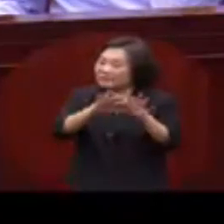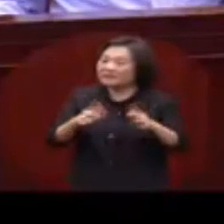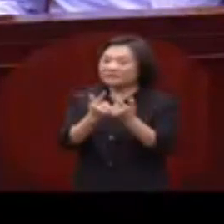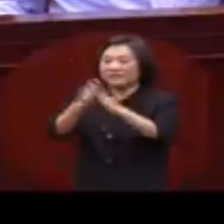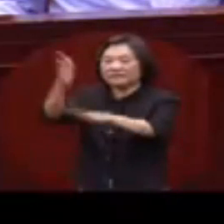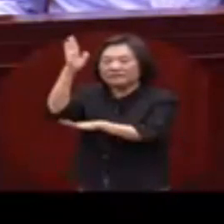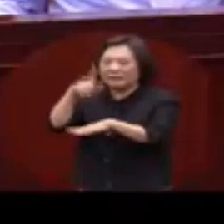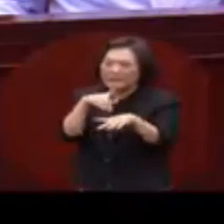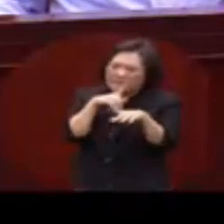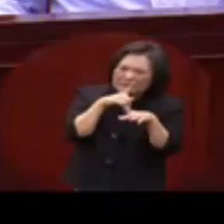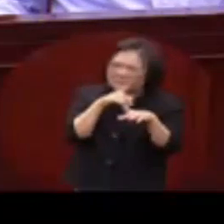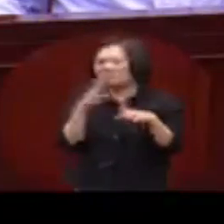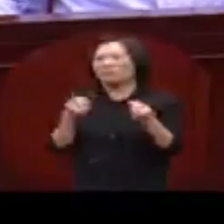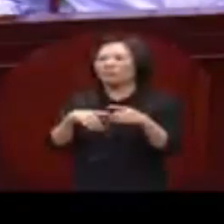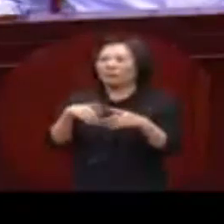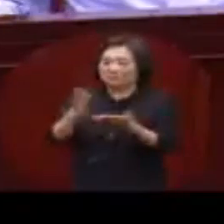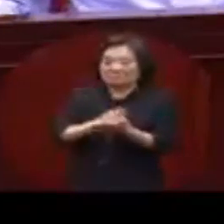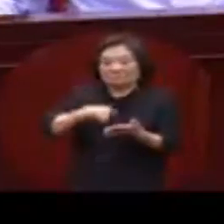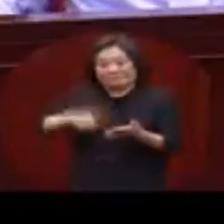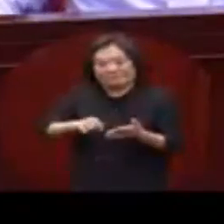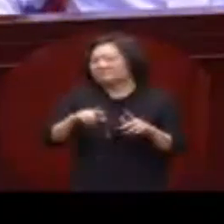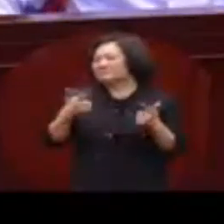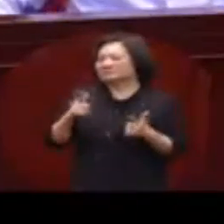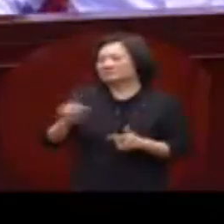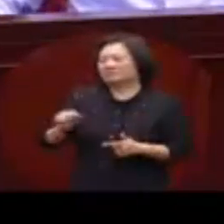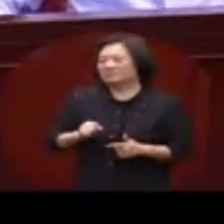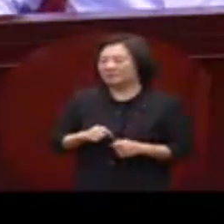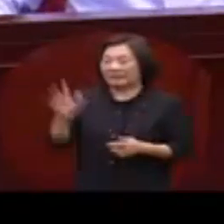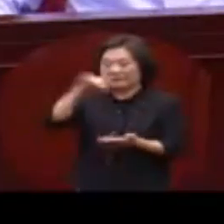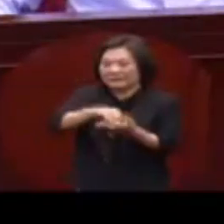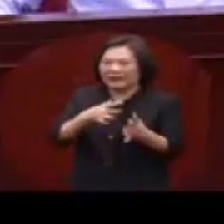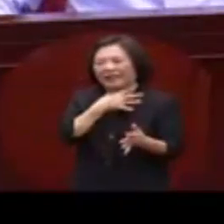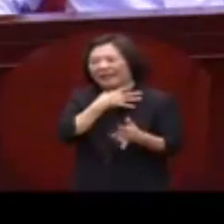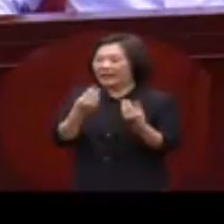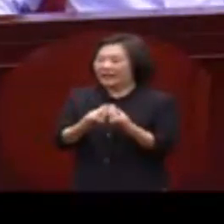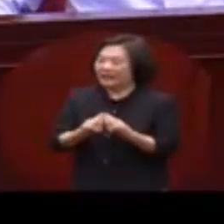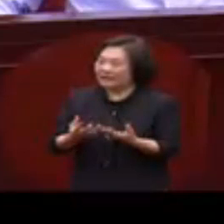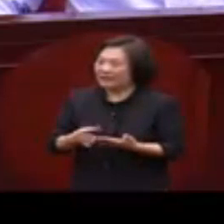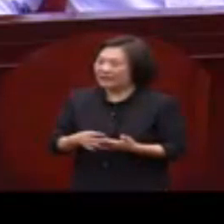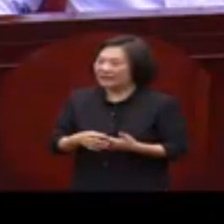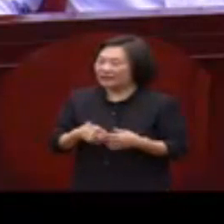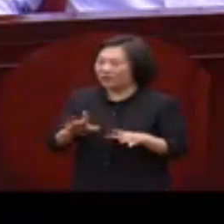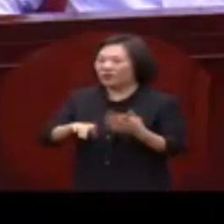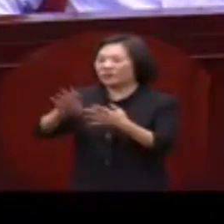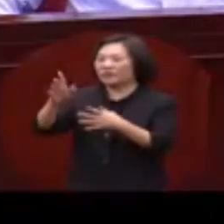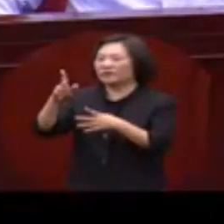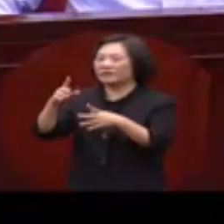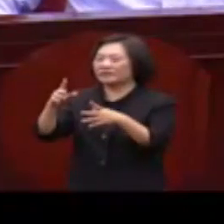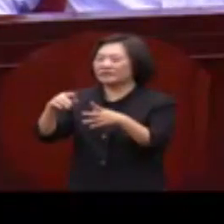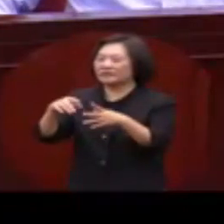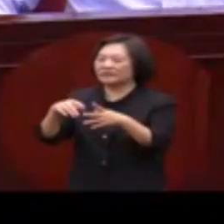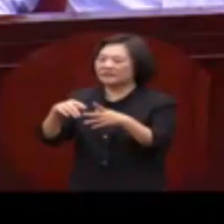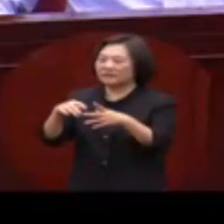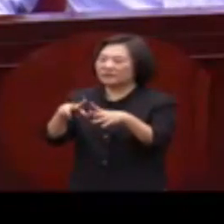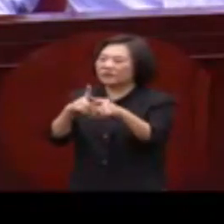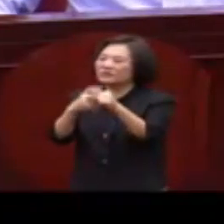有什么可以被批评的地方。现在卡在投审会不敢认定中资的问题，那这个是这样的